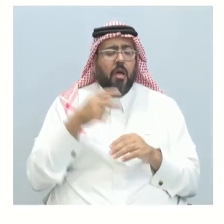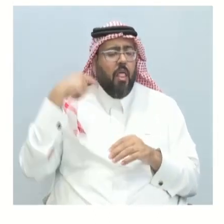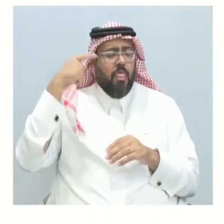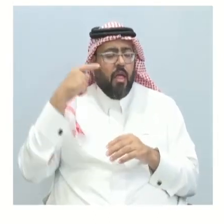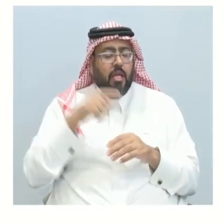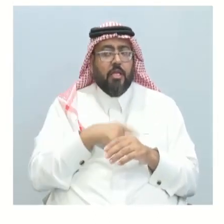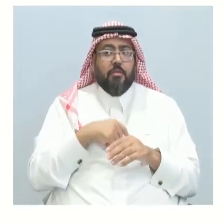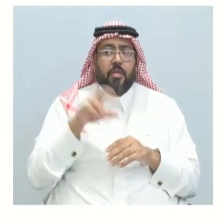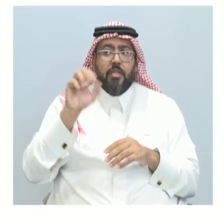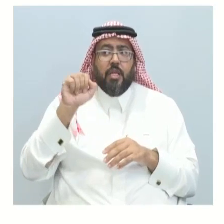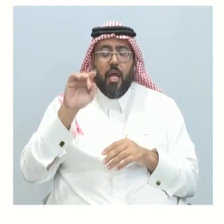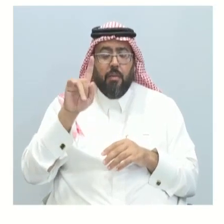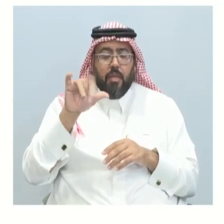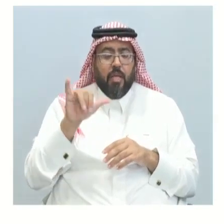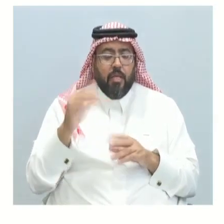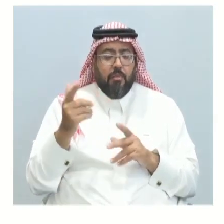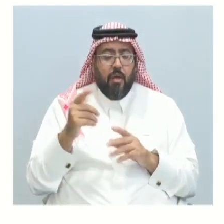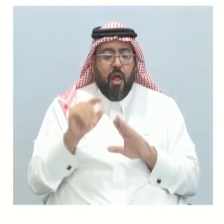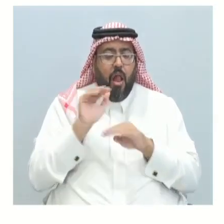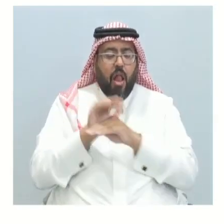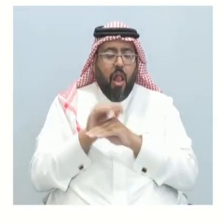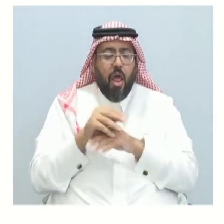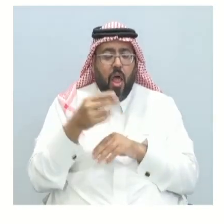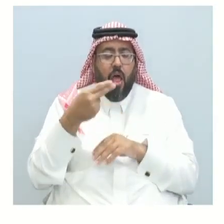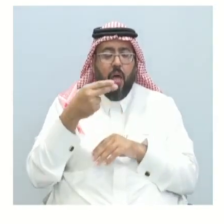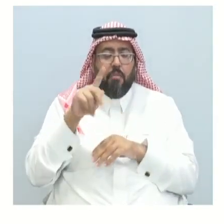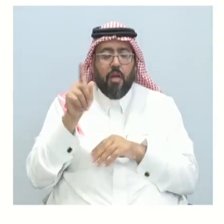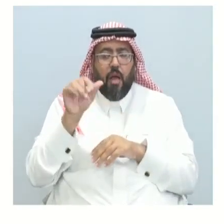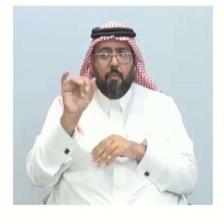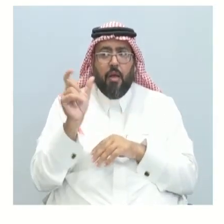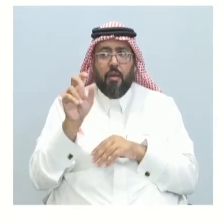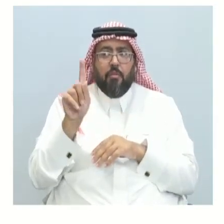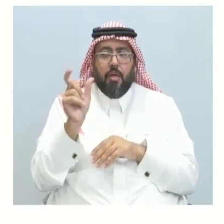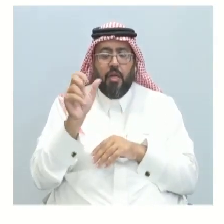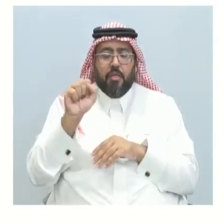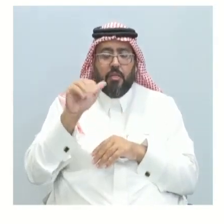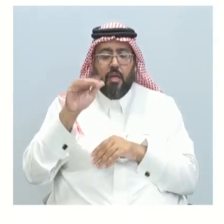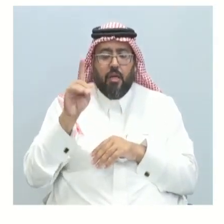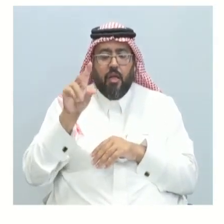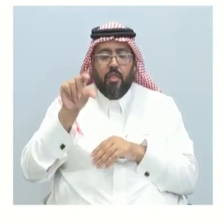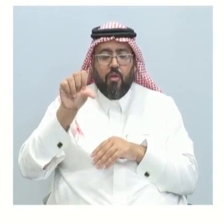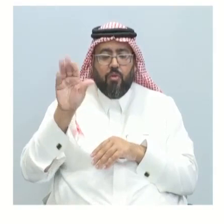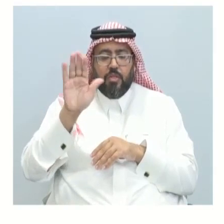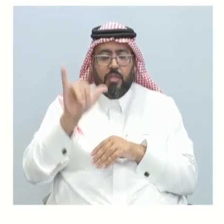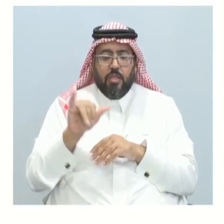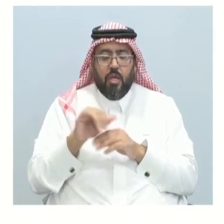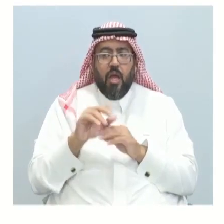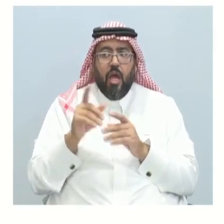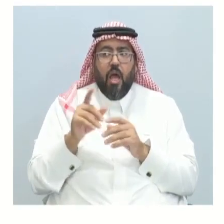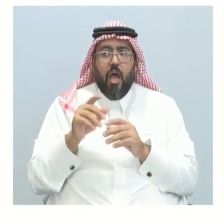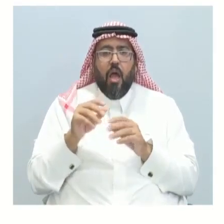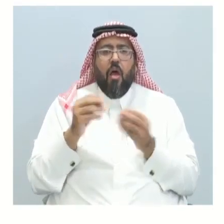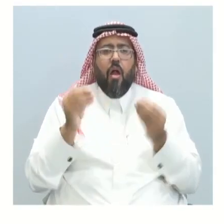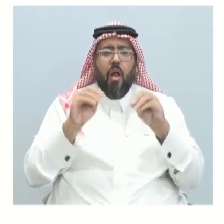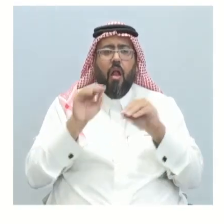باسم هذا الصحابي الجليل احسنتم هو عبد الرحمن بن صخر الدوسي رضي الله عنه وارضاه وهو من